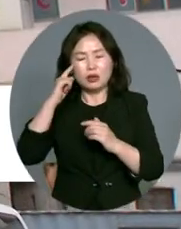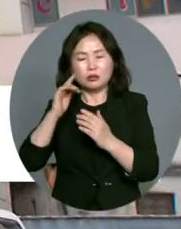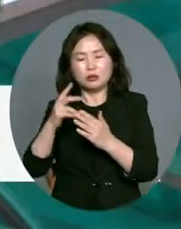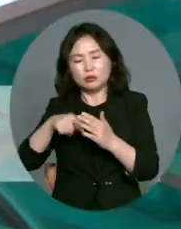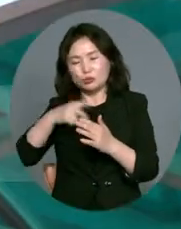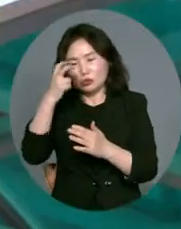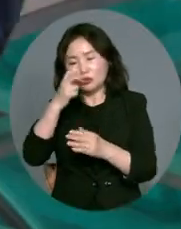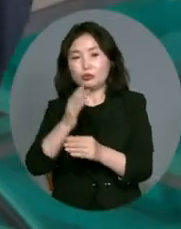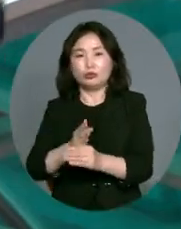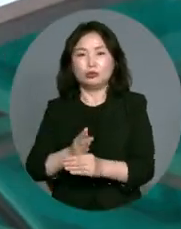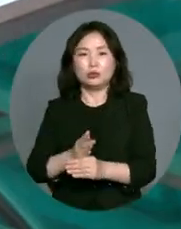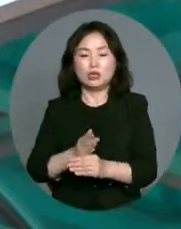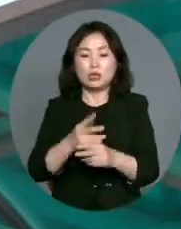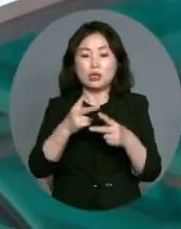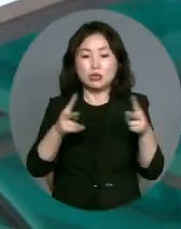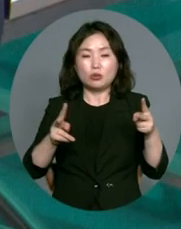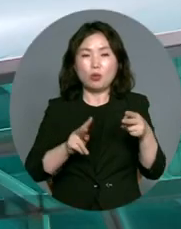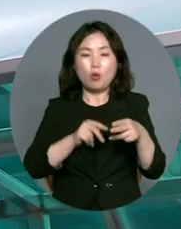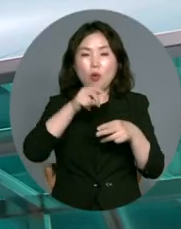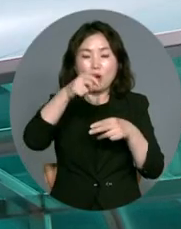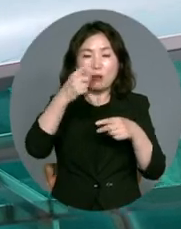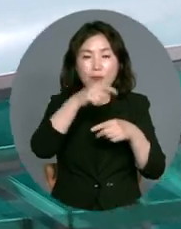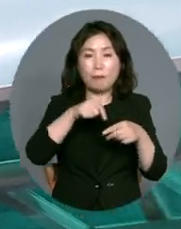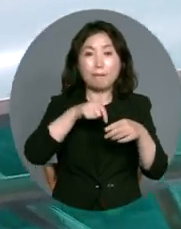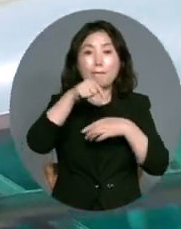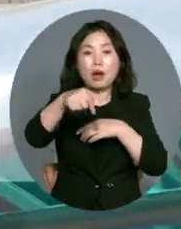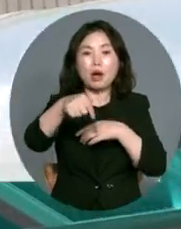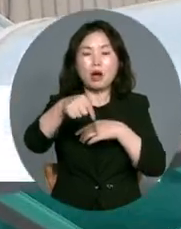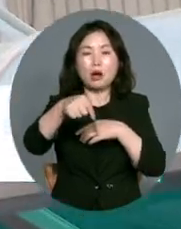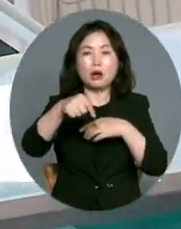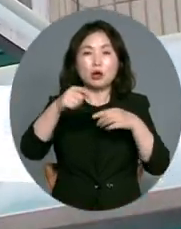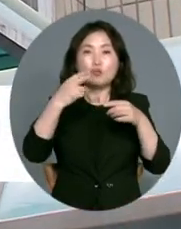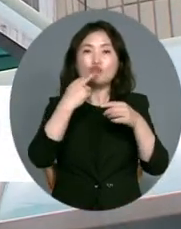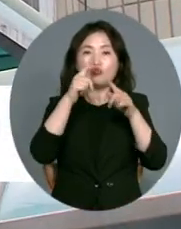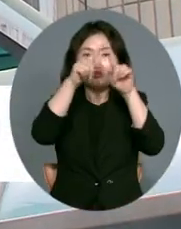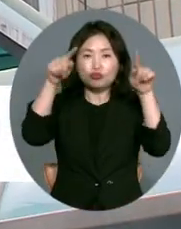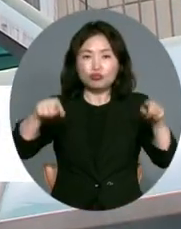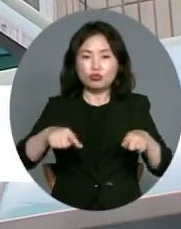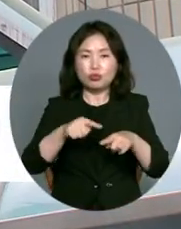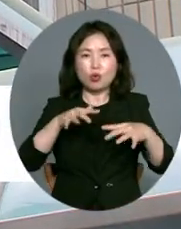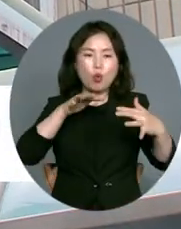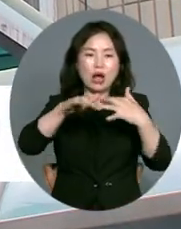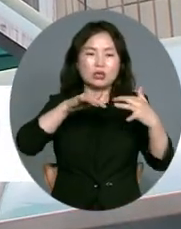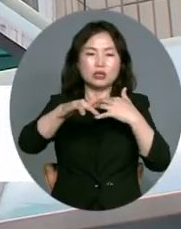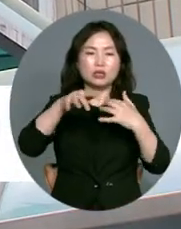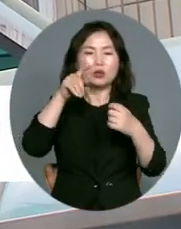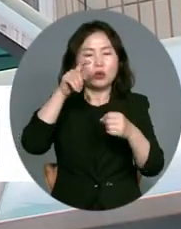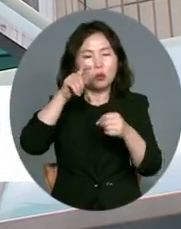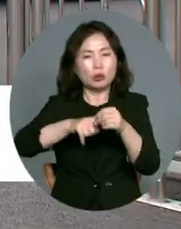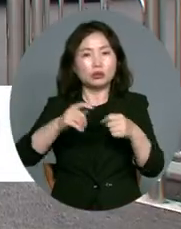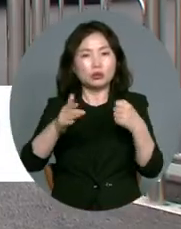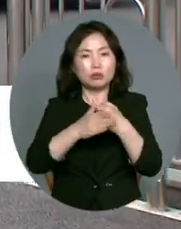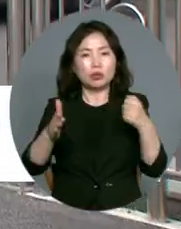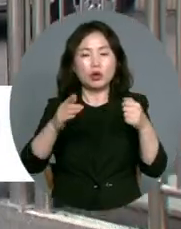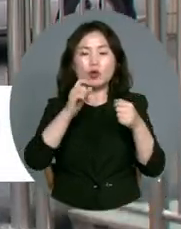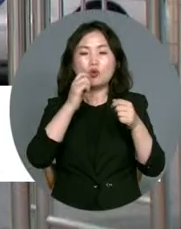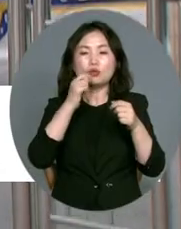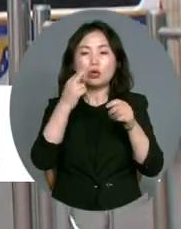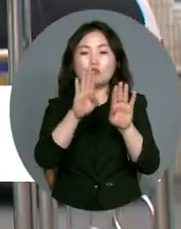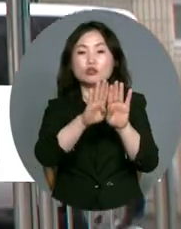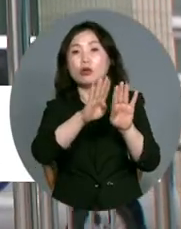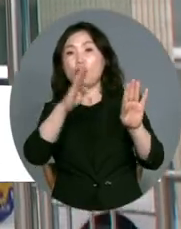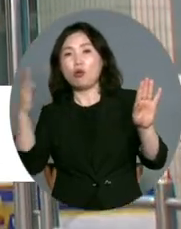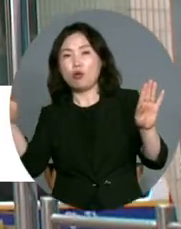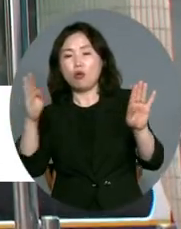그렇죠 2층으로 올라가는 면회실 박 기단의 출입문은 환기를 시킨다 는 다소 황당한 이유로 열려 있었고